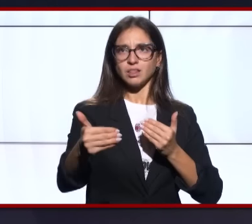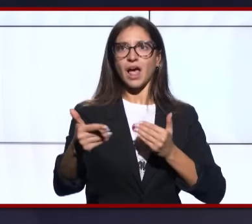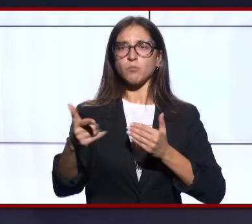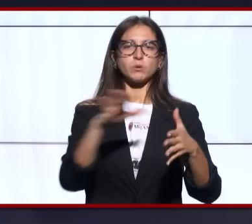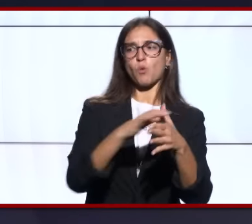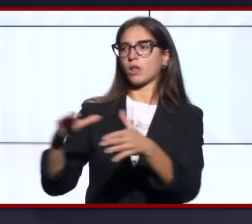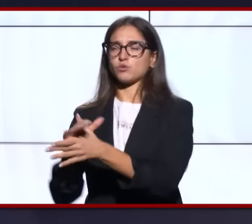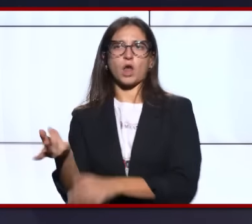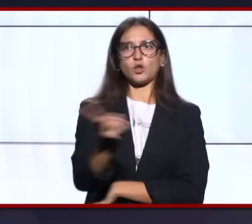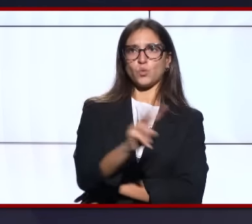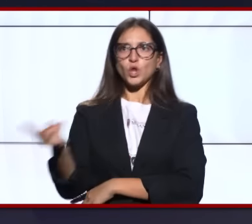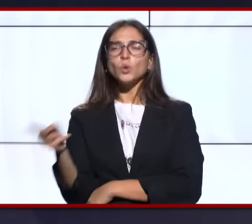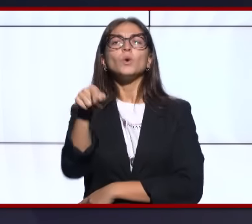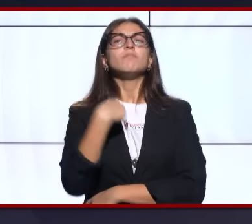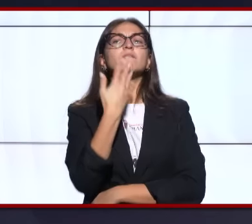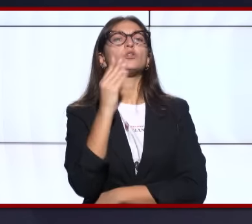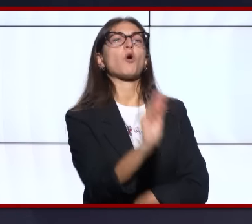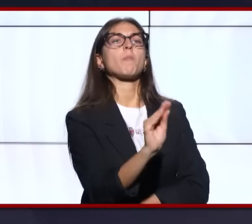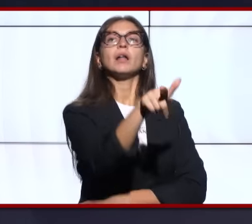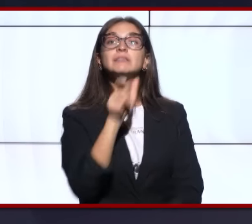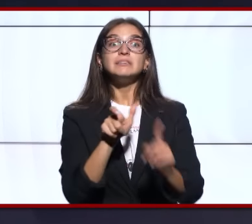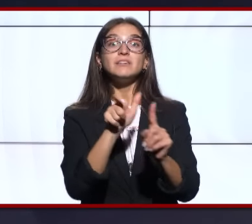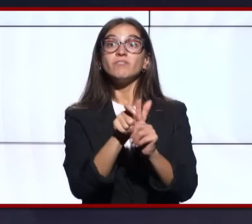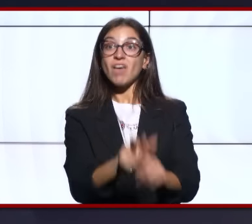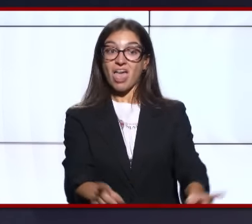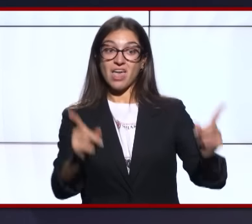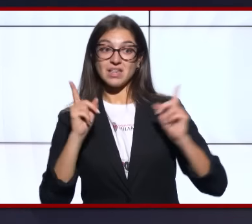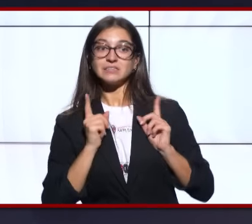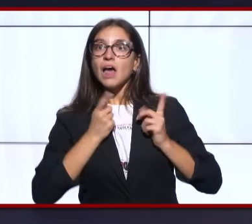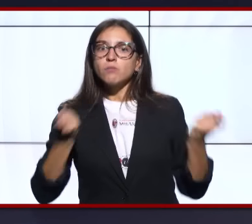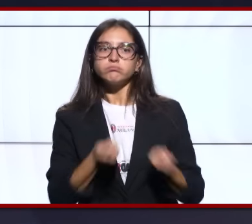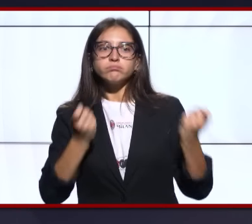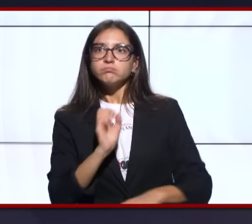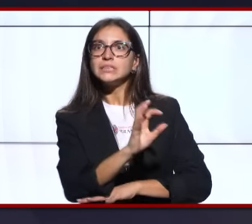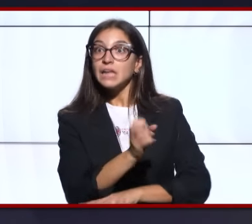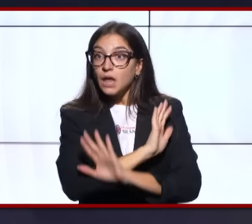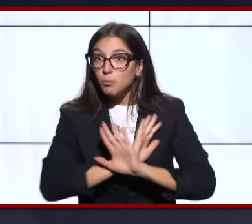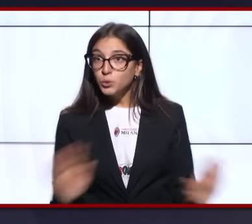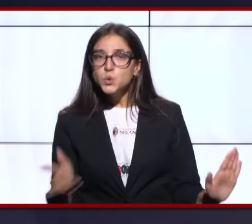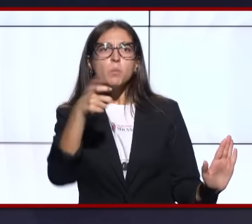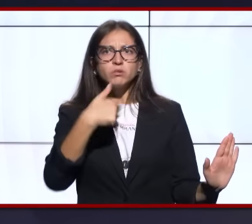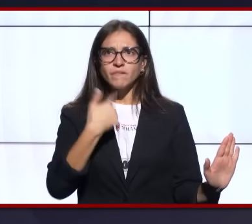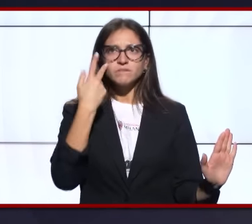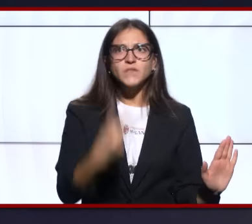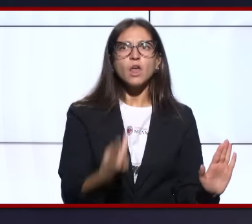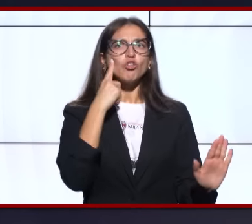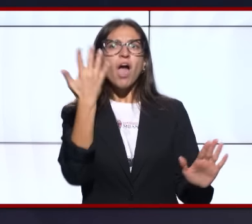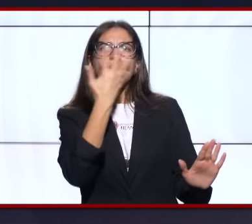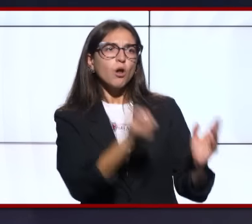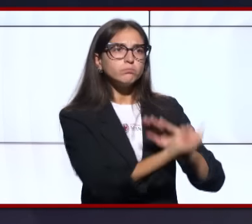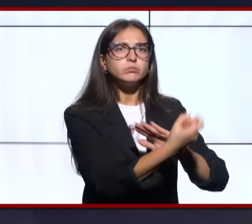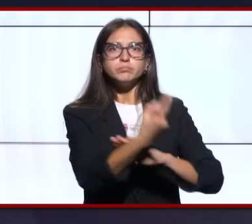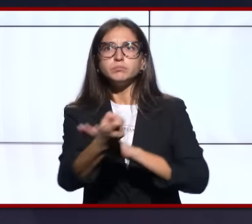non insegnate più a difendere vedo degli errori retropassaggio delle cose che che tanti anni che seguo il calcio non vedevo